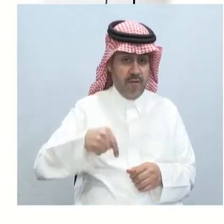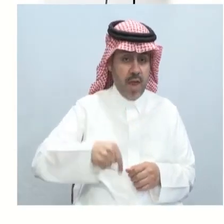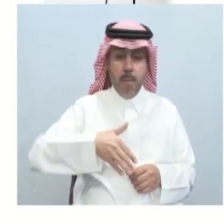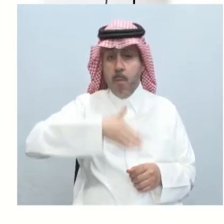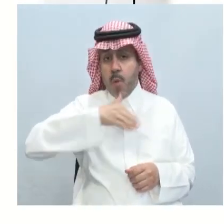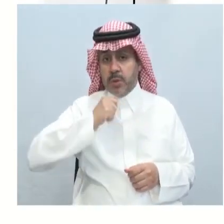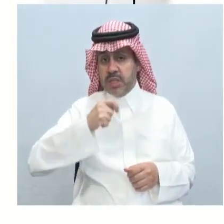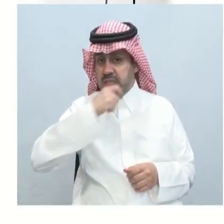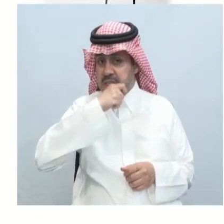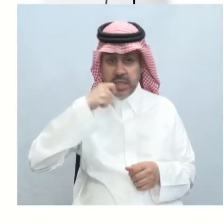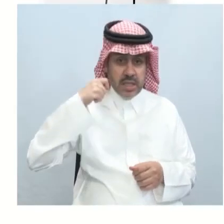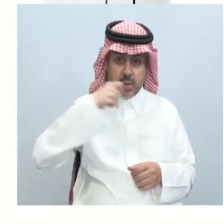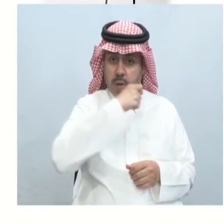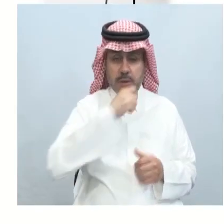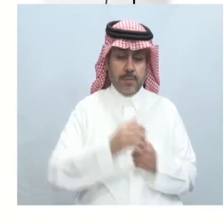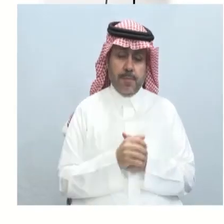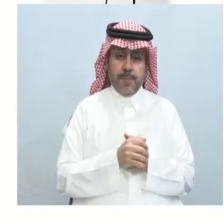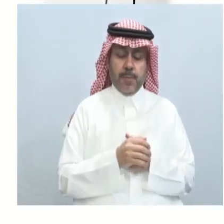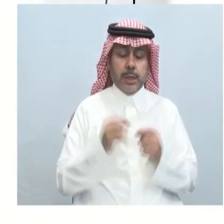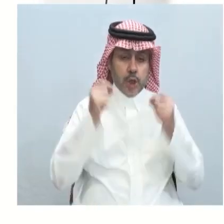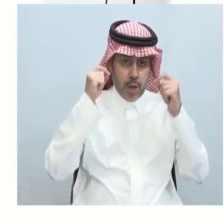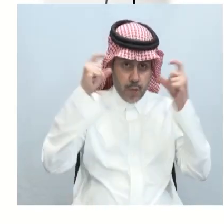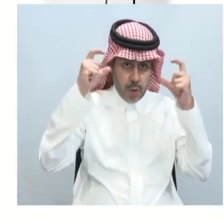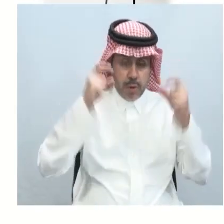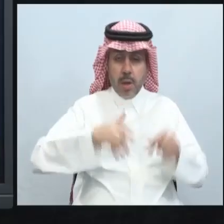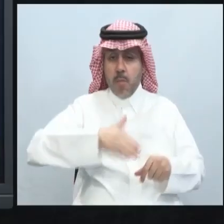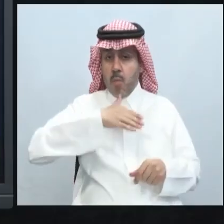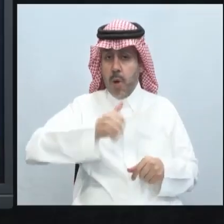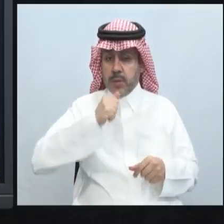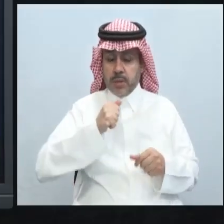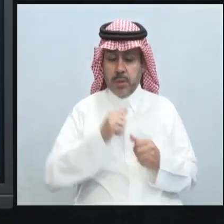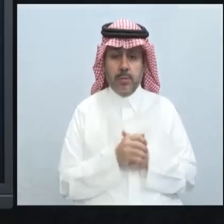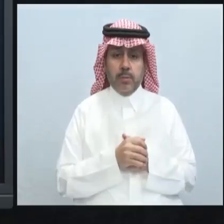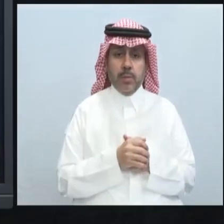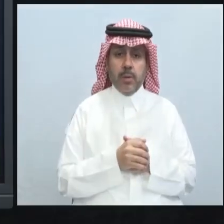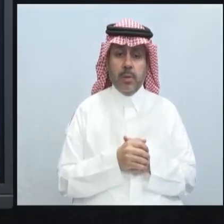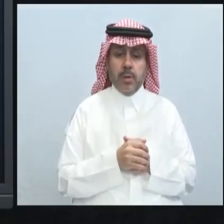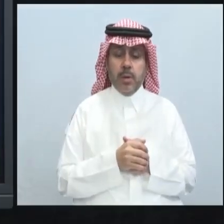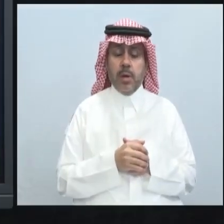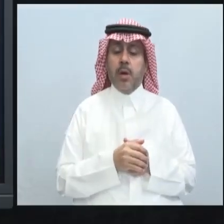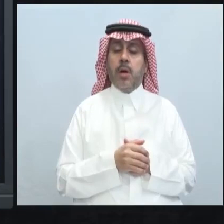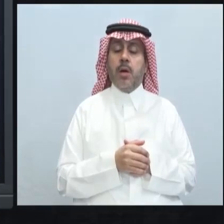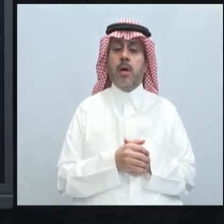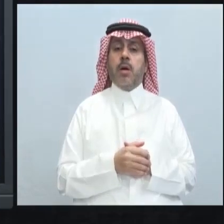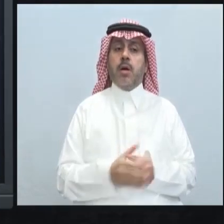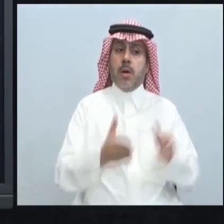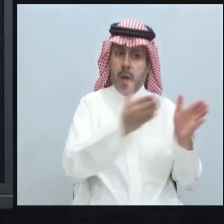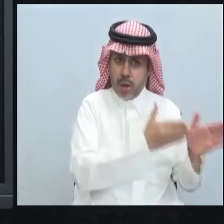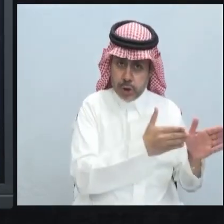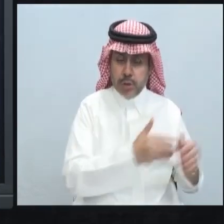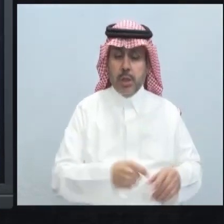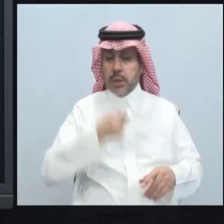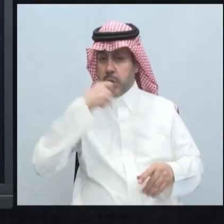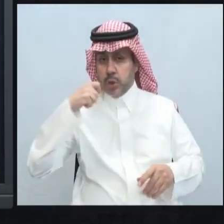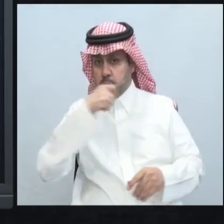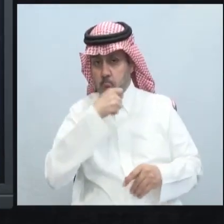بالسواك وتعلمون يا ابنائي ان النبي صلى الله عليه وسلم حثنا ورغبنا في السواك